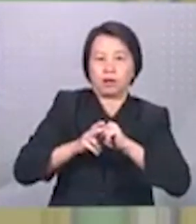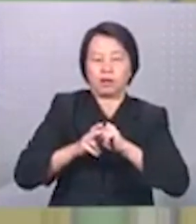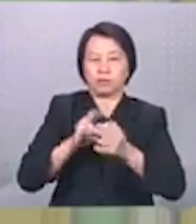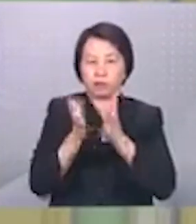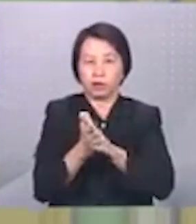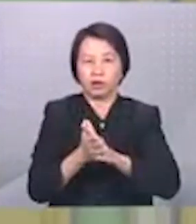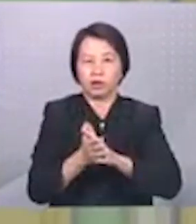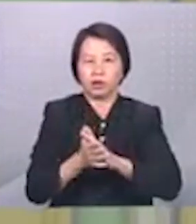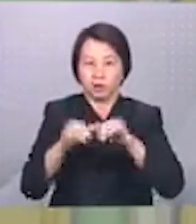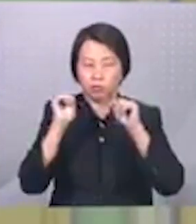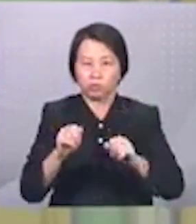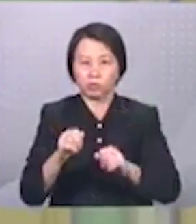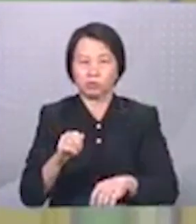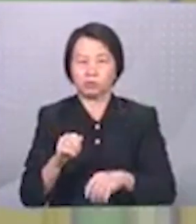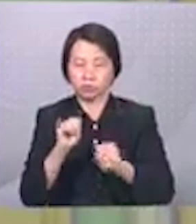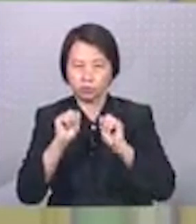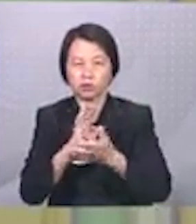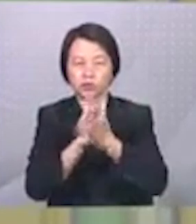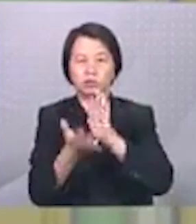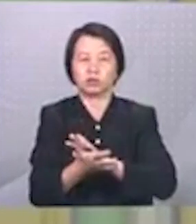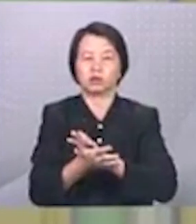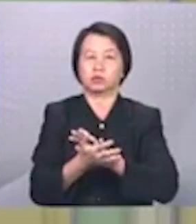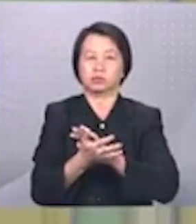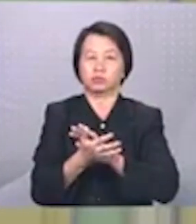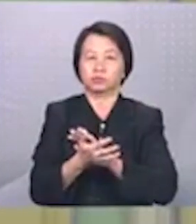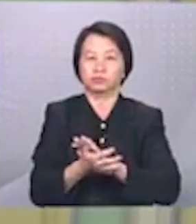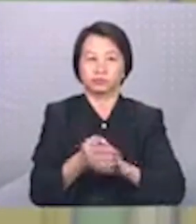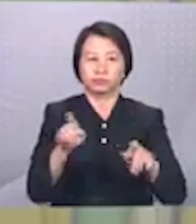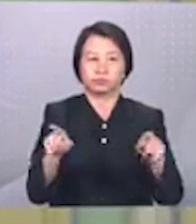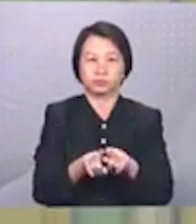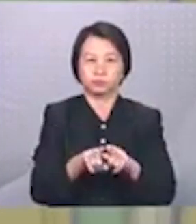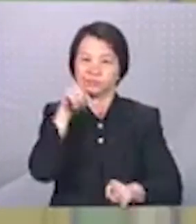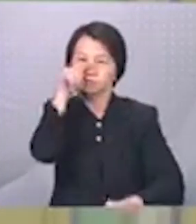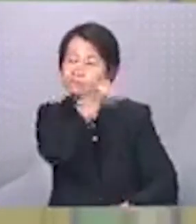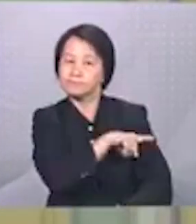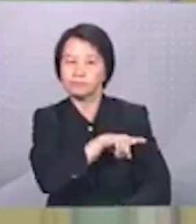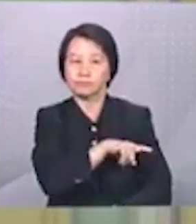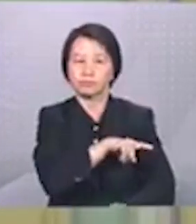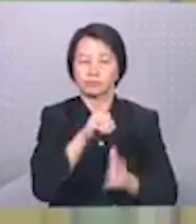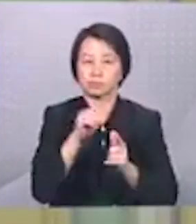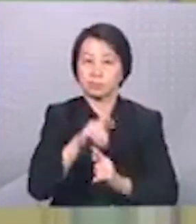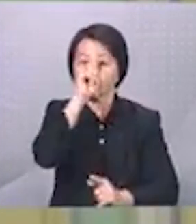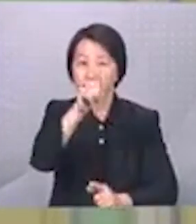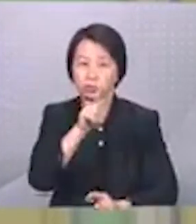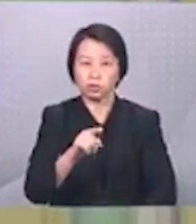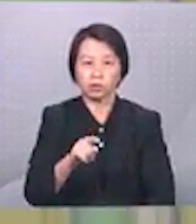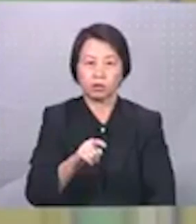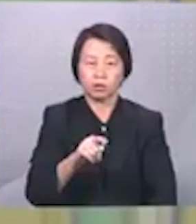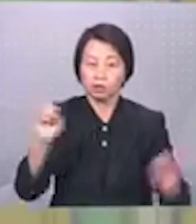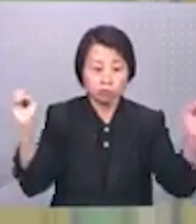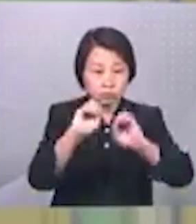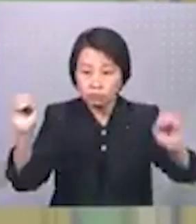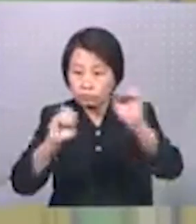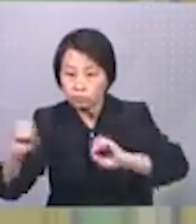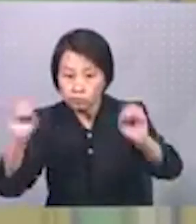supaya boleh ini boleh dianggap boleh dijadikan sebagai Adit rendah ataupun empat ikan tidak